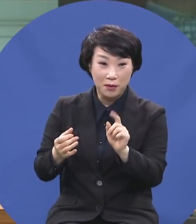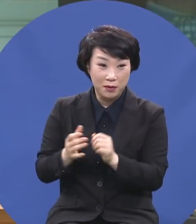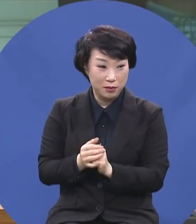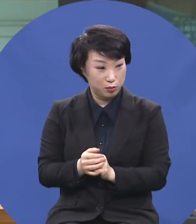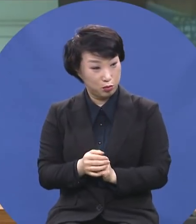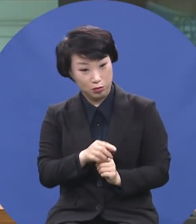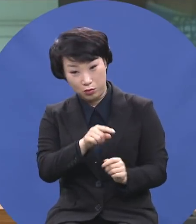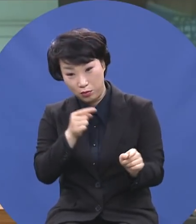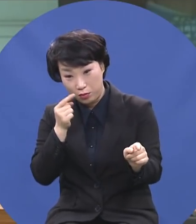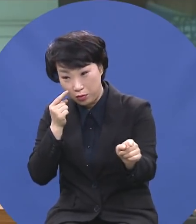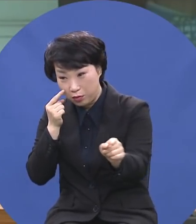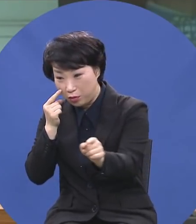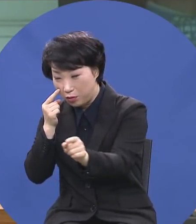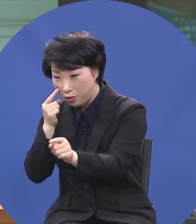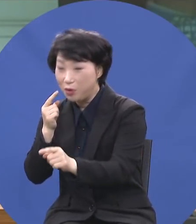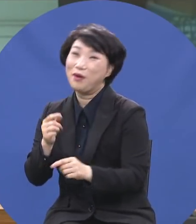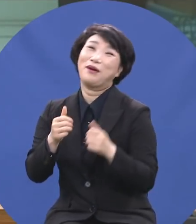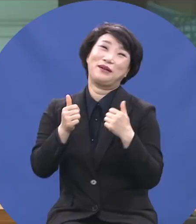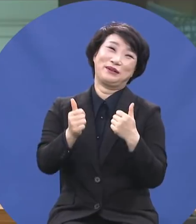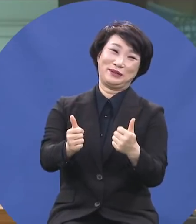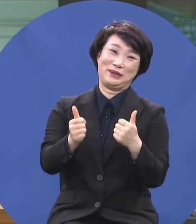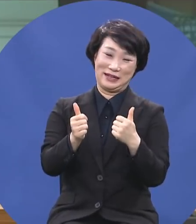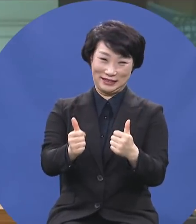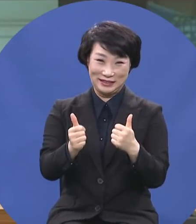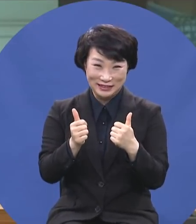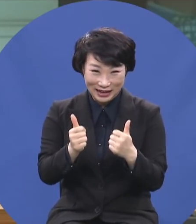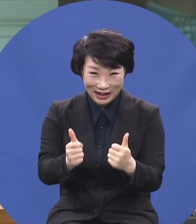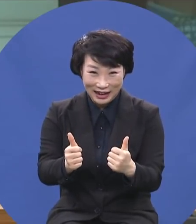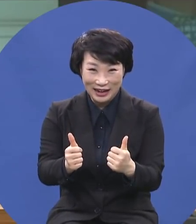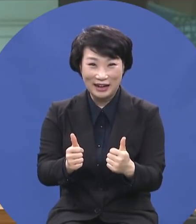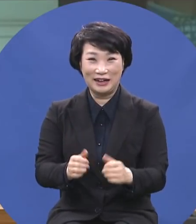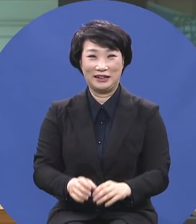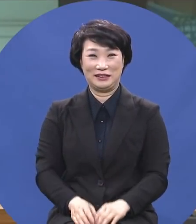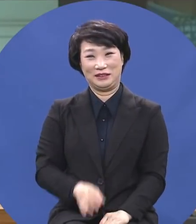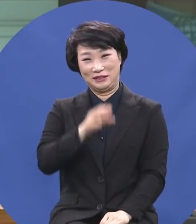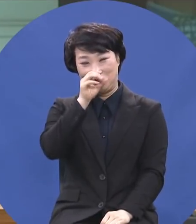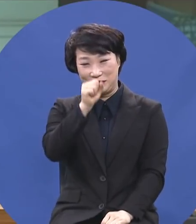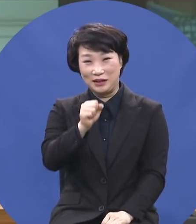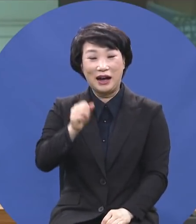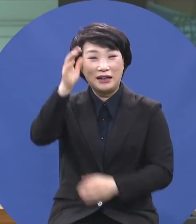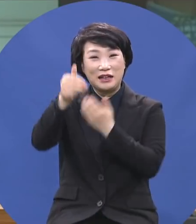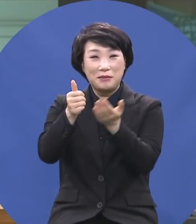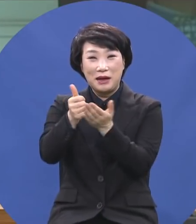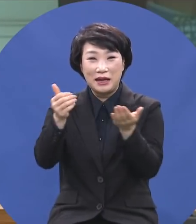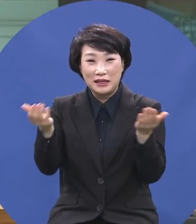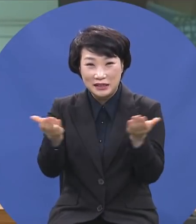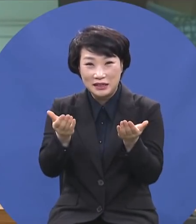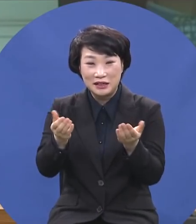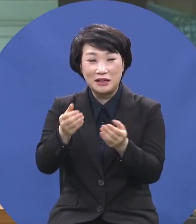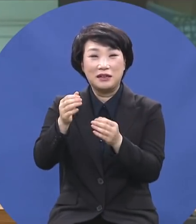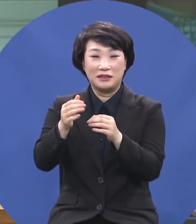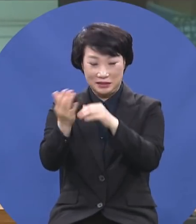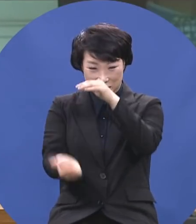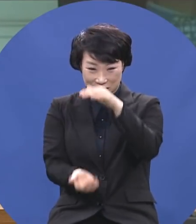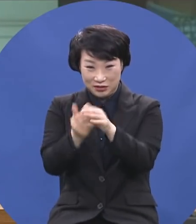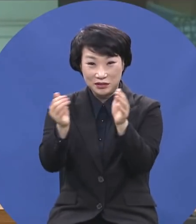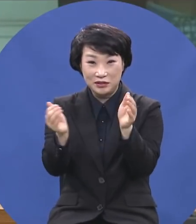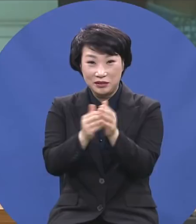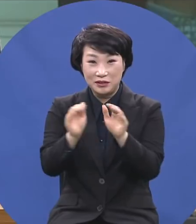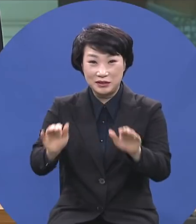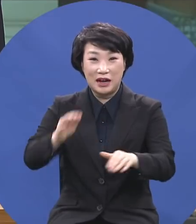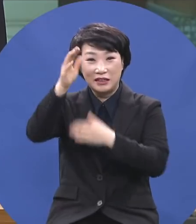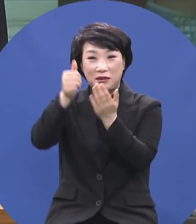보시기에 심히 좋으시도록 자기 일을 성취하시며 자기